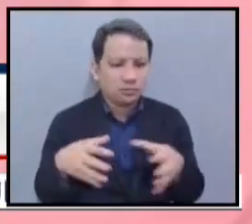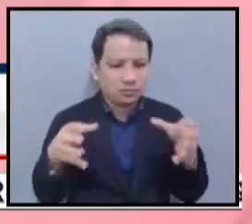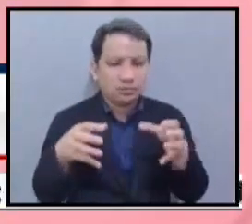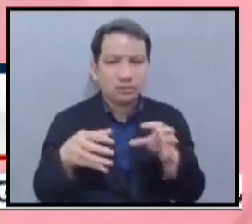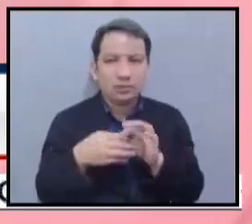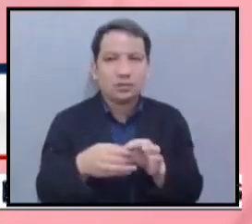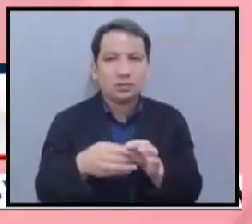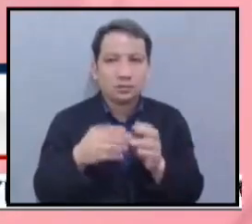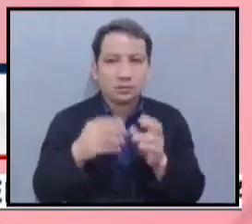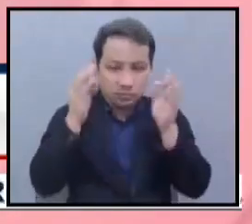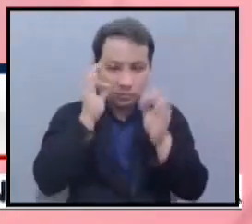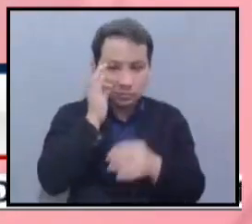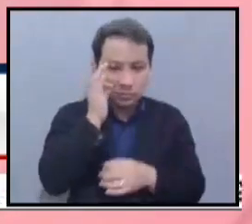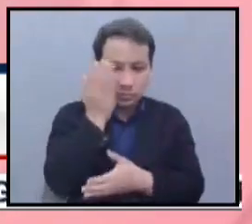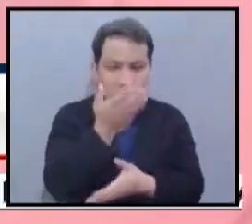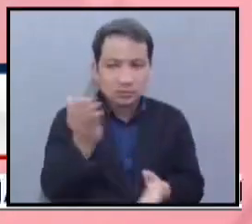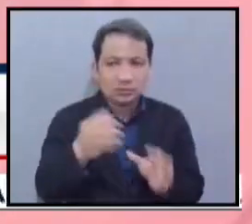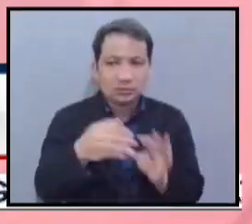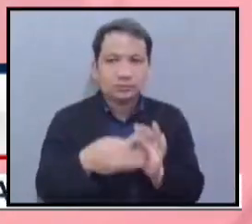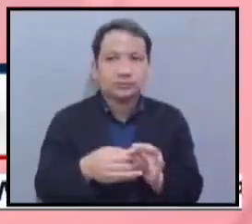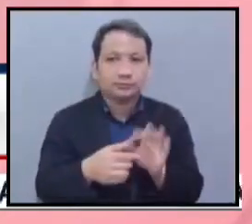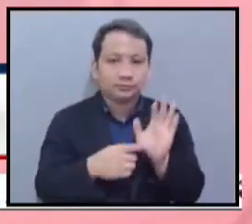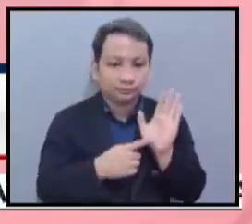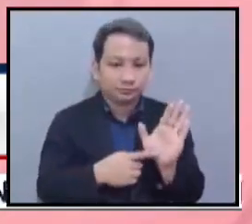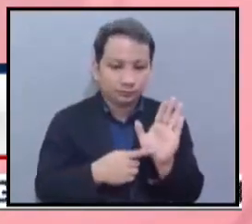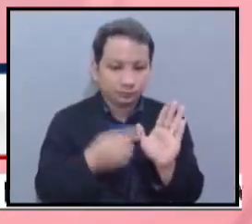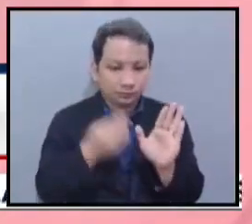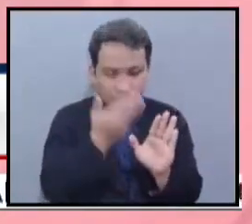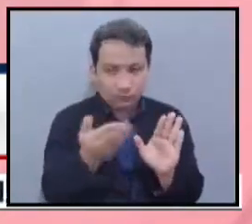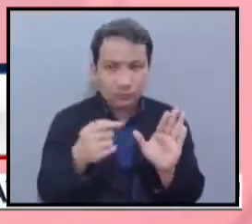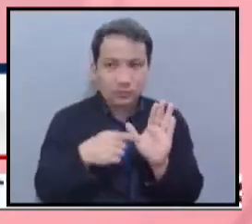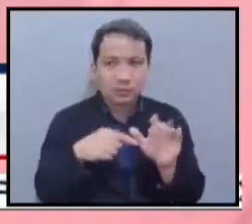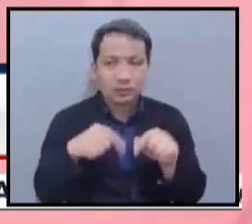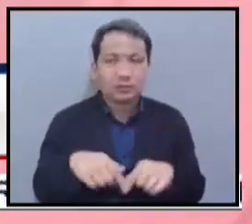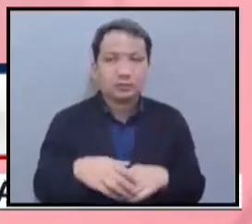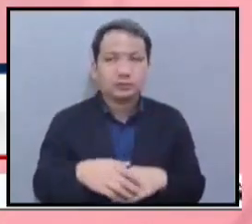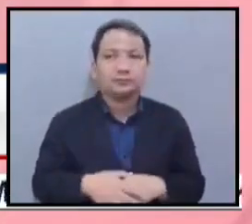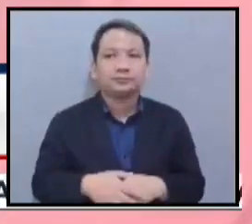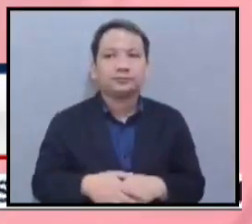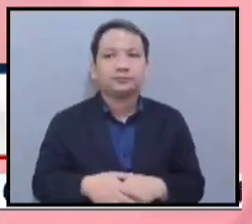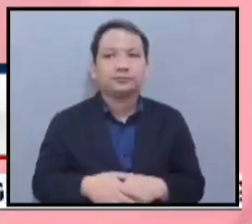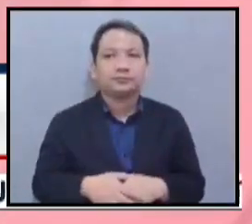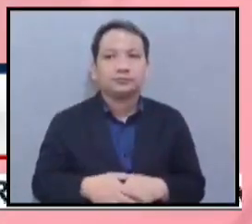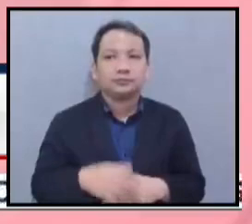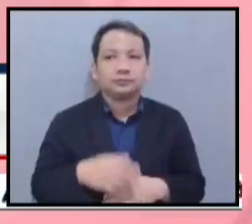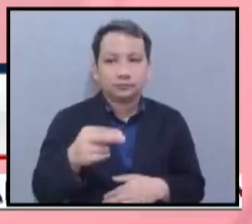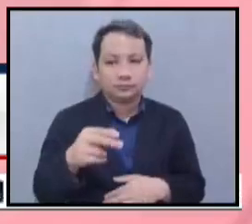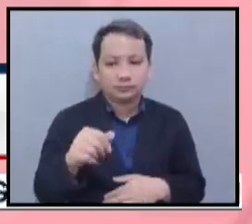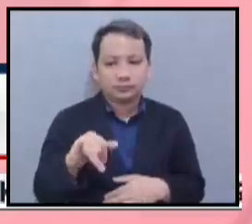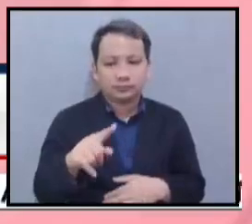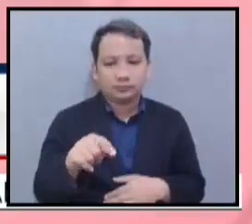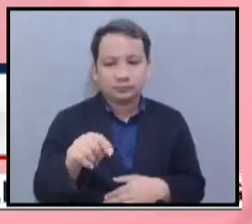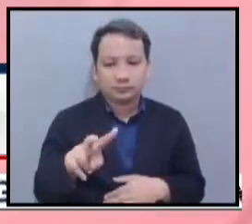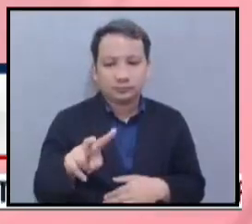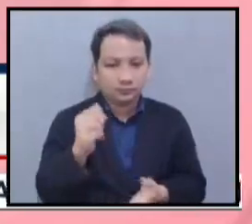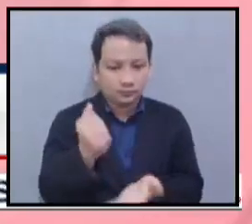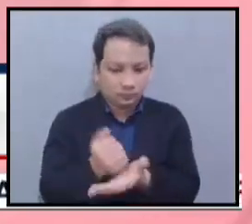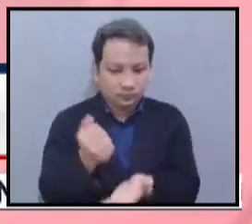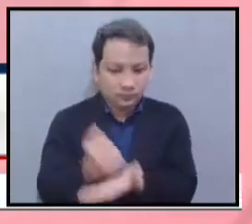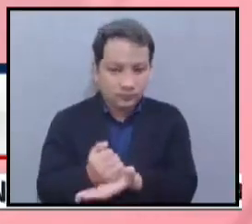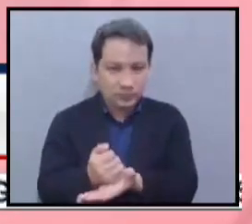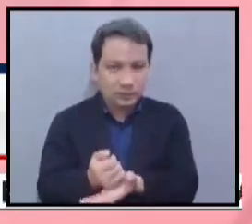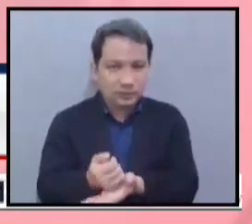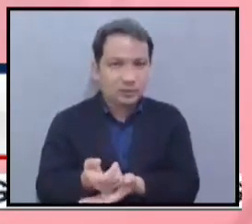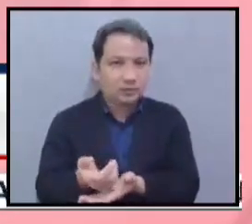na mabibili dito. Diyan ipakita ko lang ano, kasi mayroon dito ngayong native na bawang. Ito ay sabi nila ay mas malasa